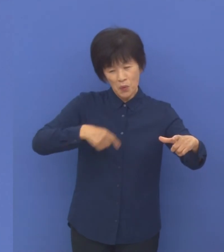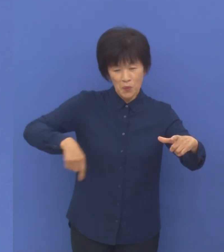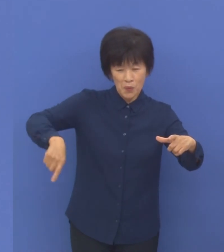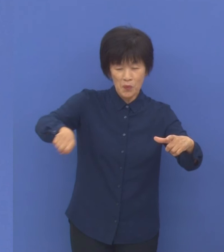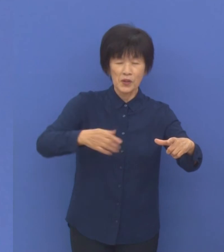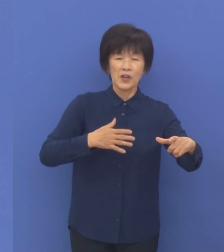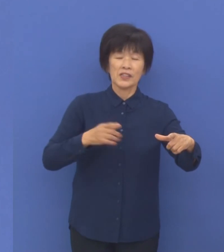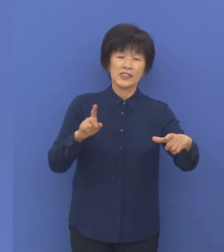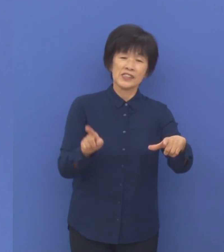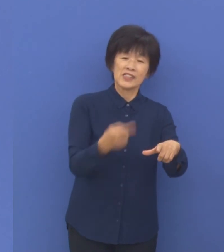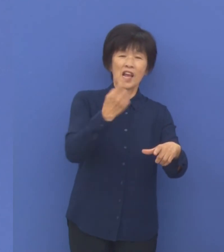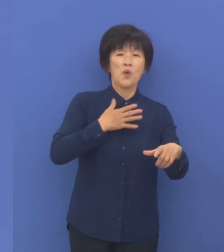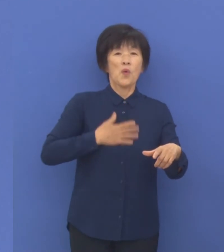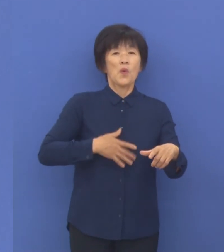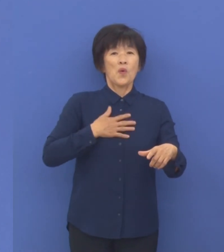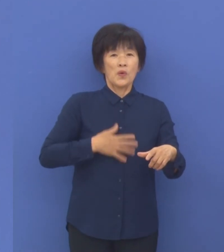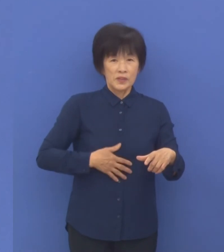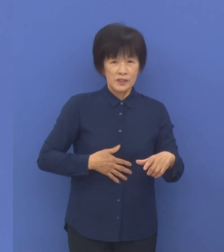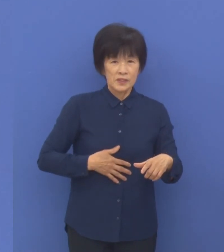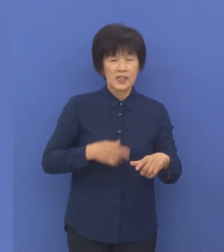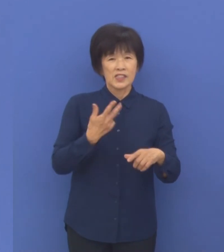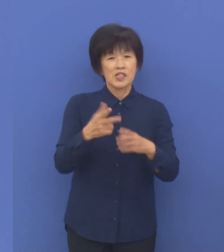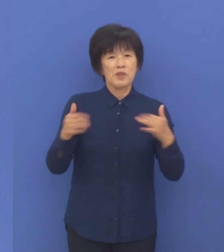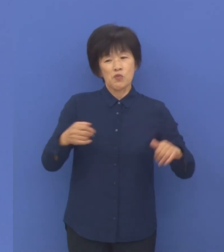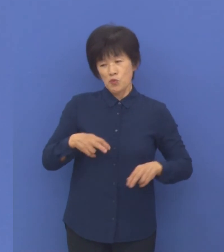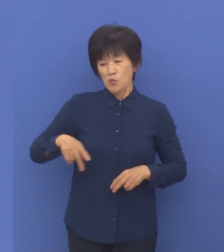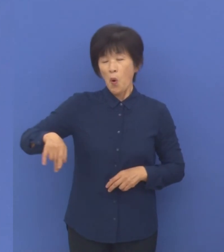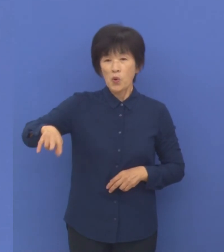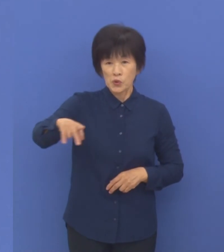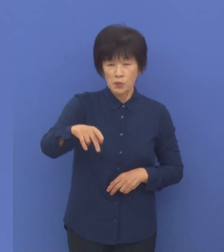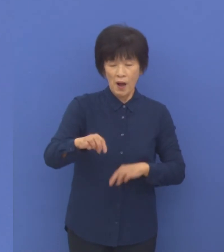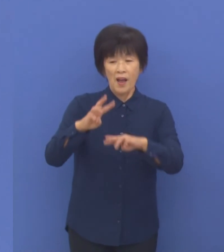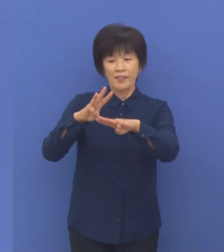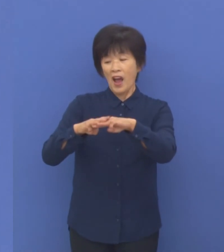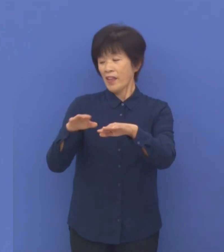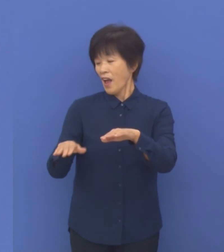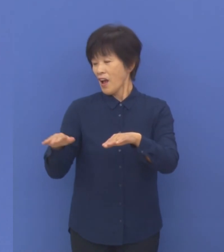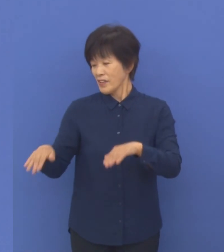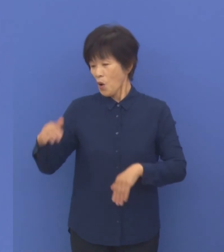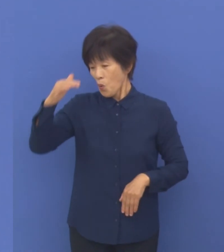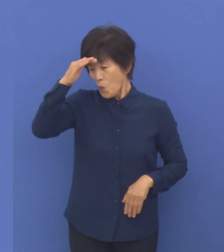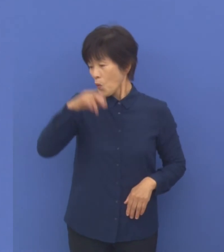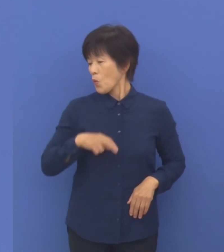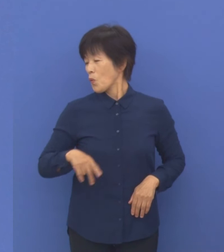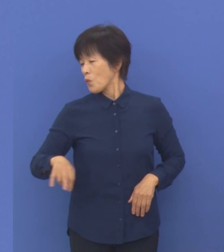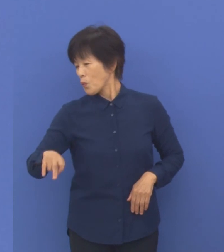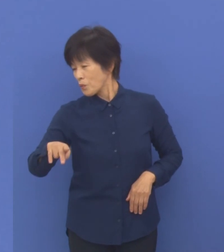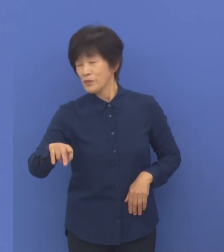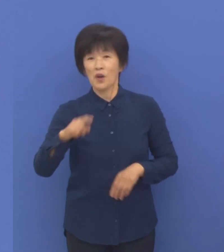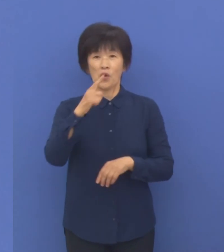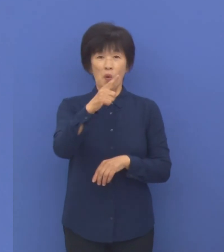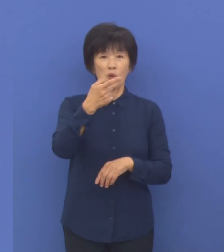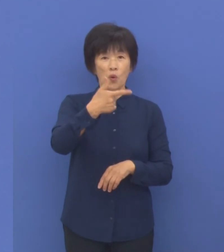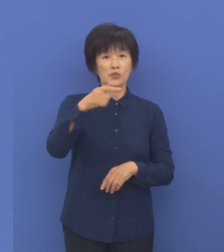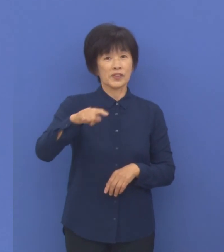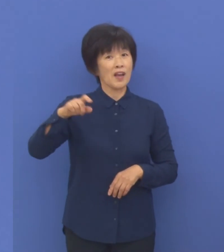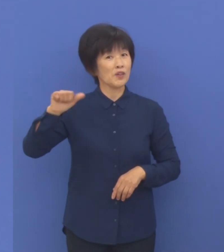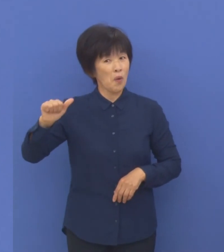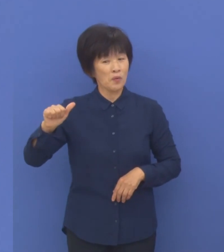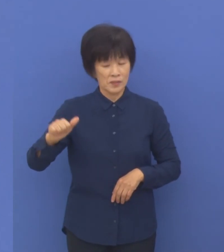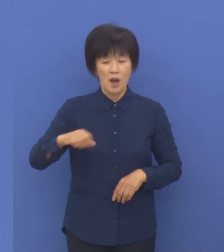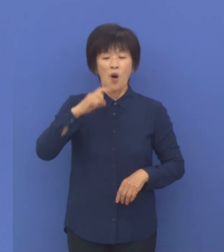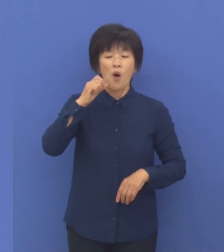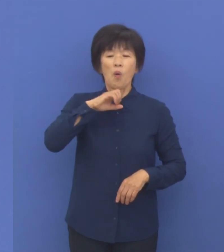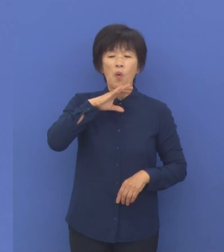する法村市民多くはたら大展望コースの6.5 k 等大村湾展望